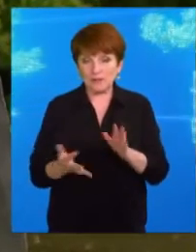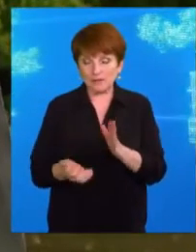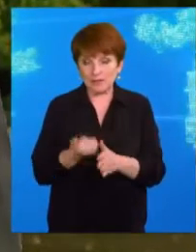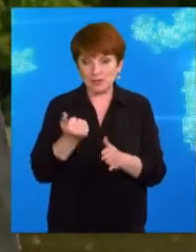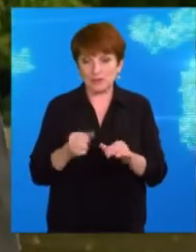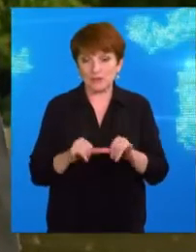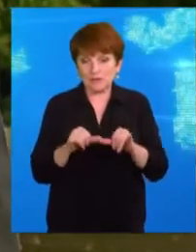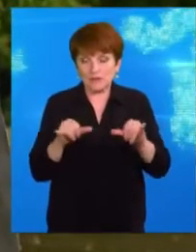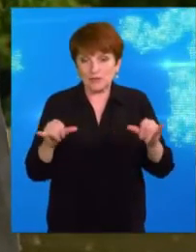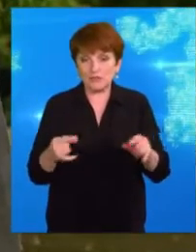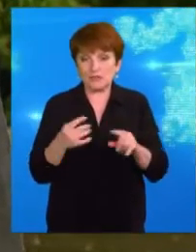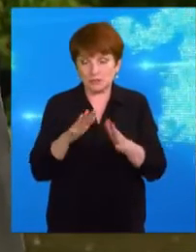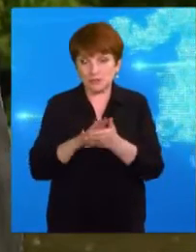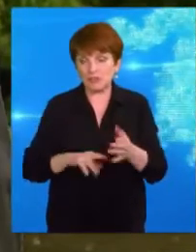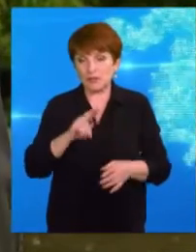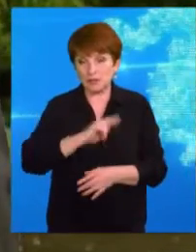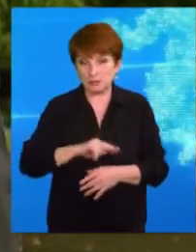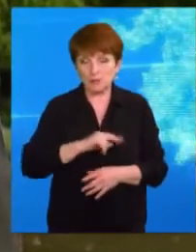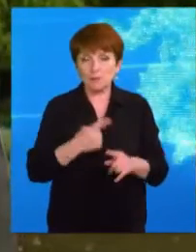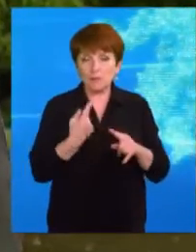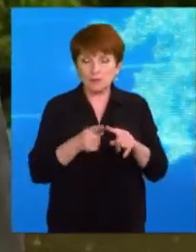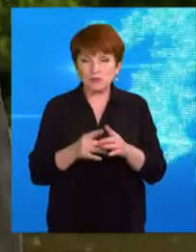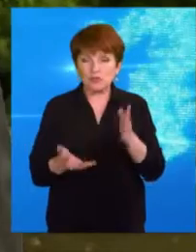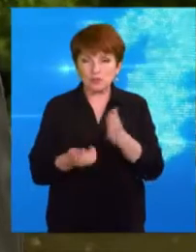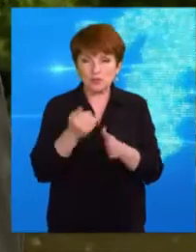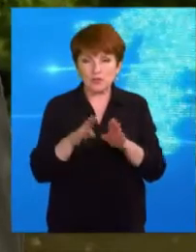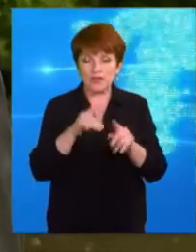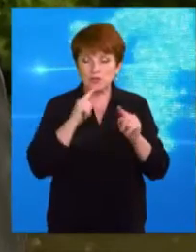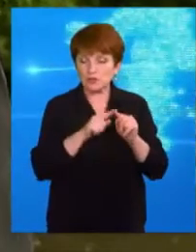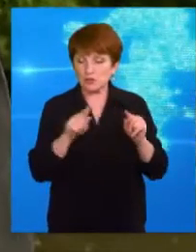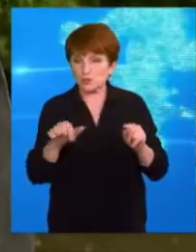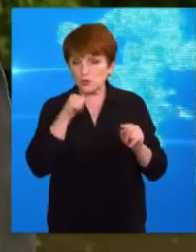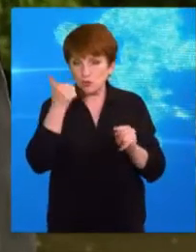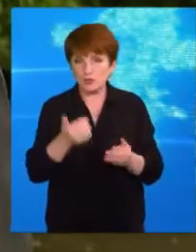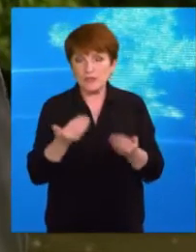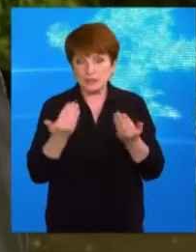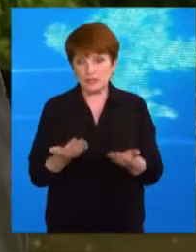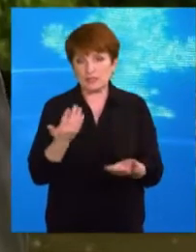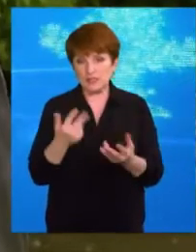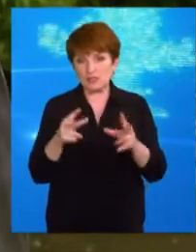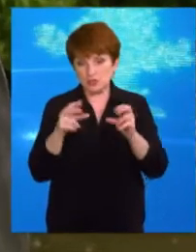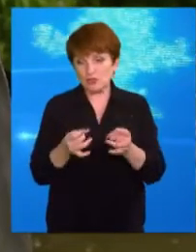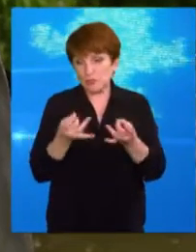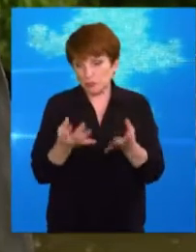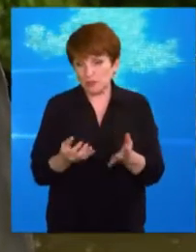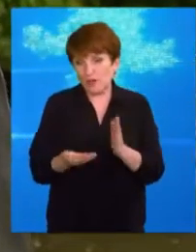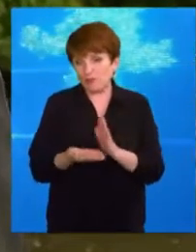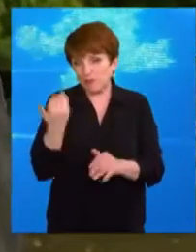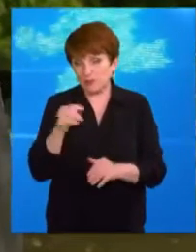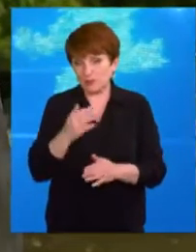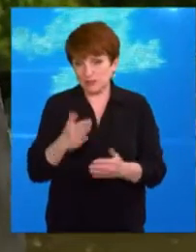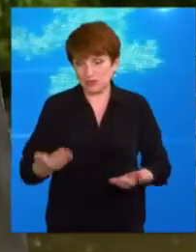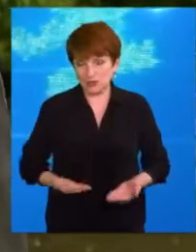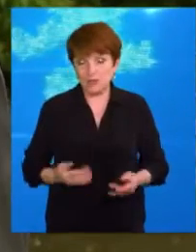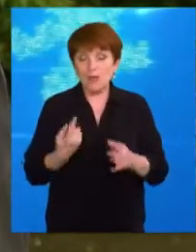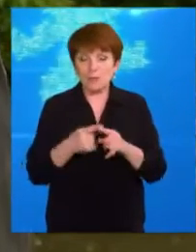метасеры продолжали работать. Потому что получается сейчас вот текущий год, он, по сути дела, если честно сказать, выпал во многом. Вот, продолжить.